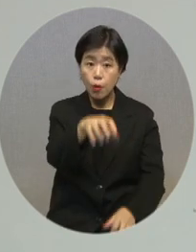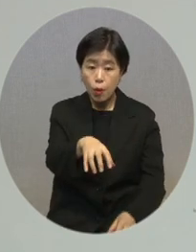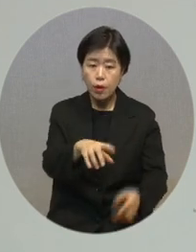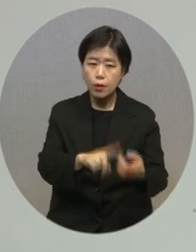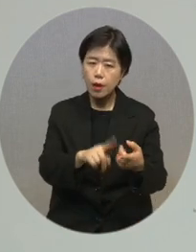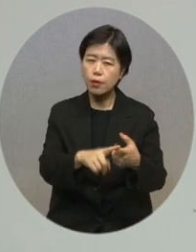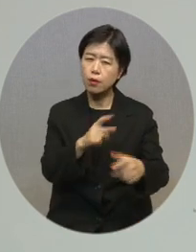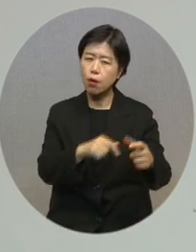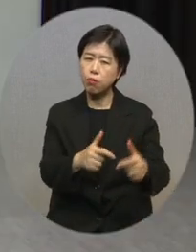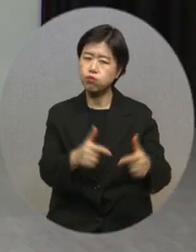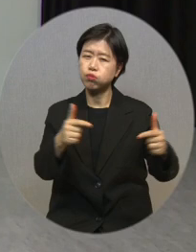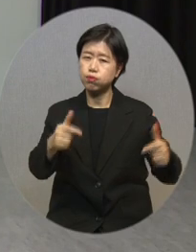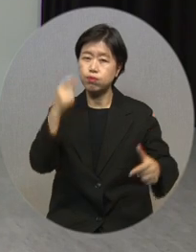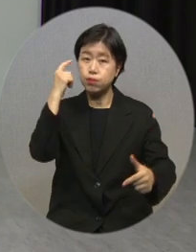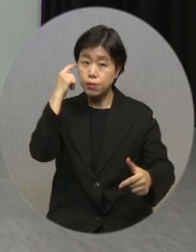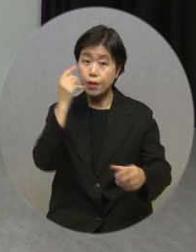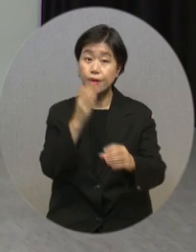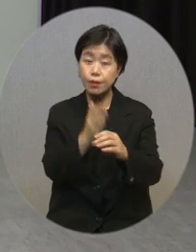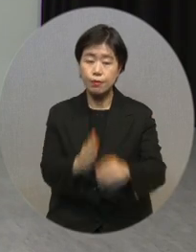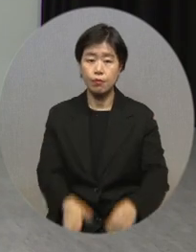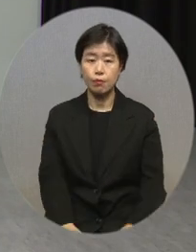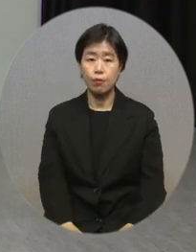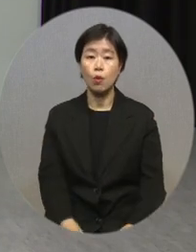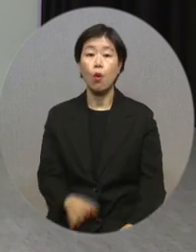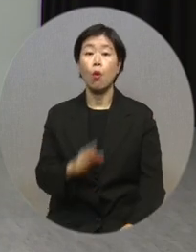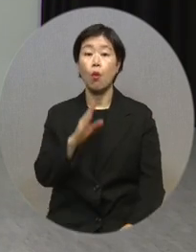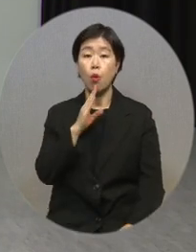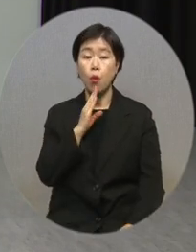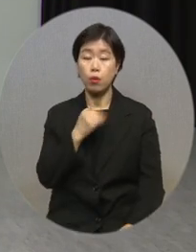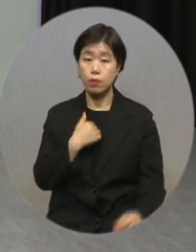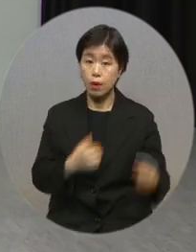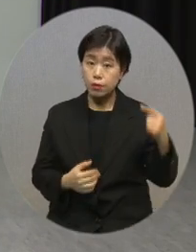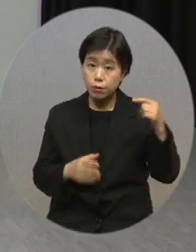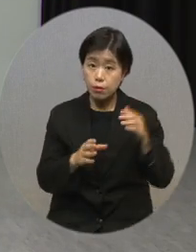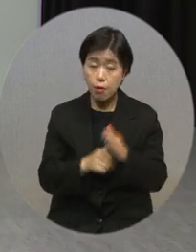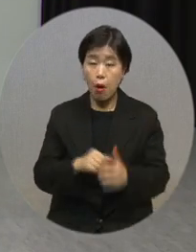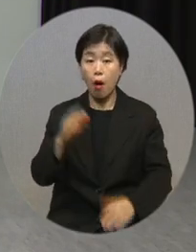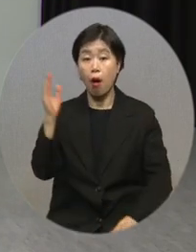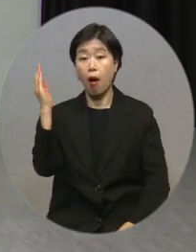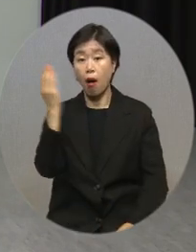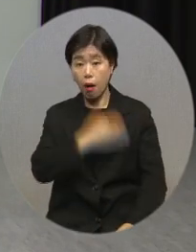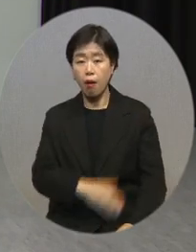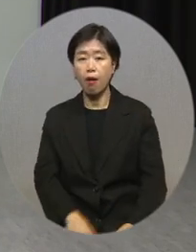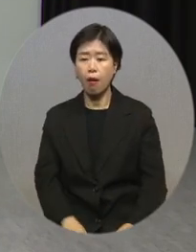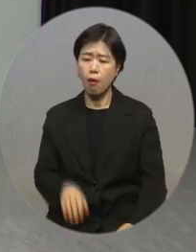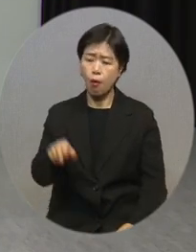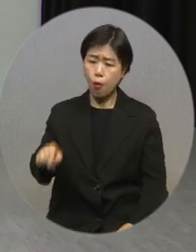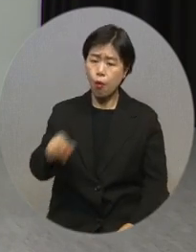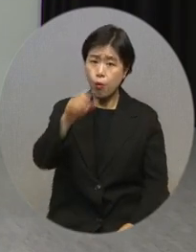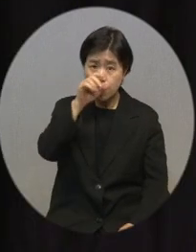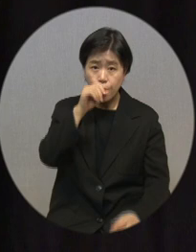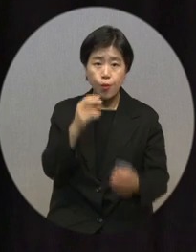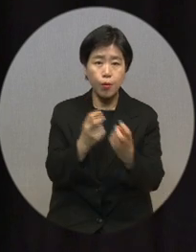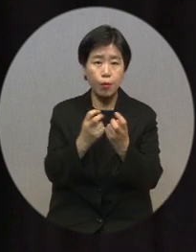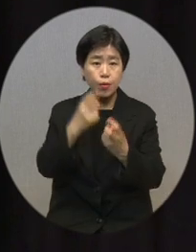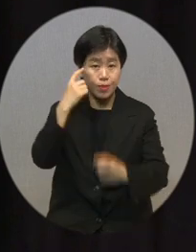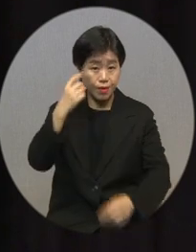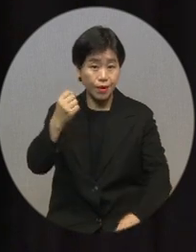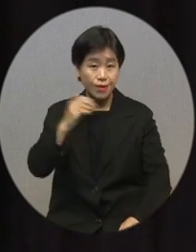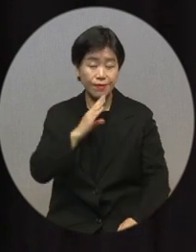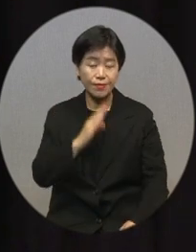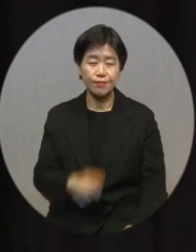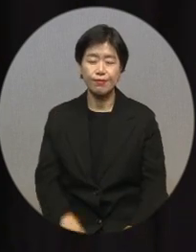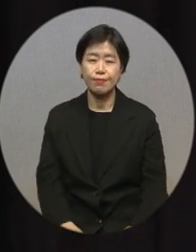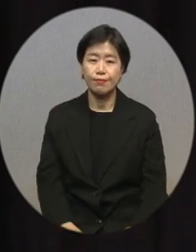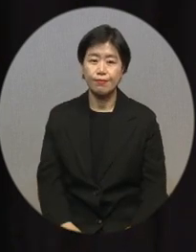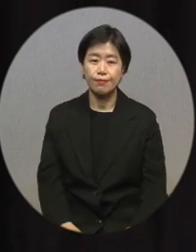지원을 해나갈 생각입니다. 그런 거는 진짜 뭐 제가 듣기에도 아, 그렇구나. 이런 걸왜안 했을까 그동안. 이제 아주 좋은 정책인